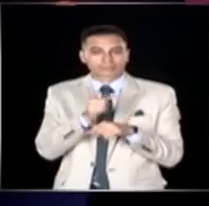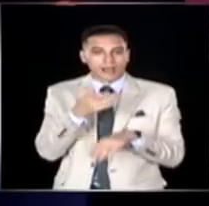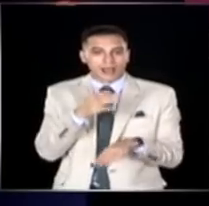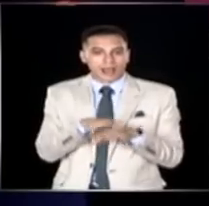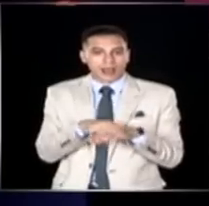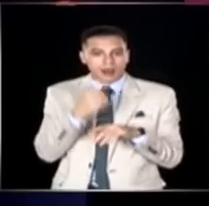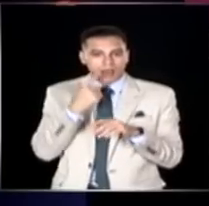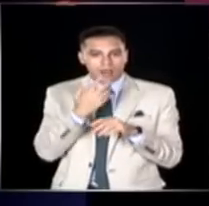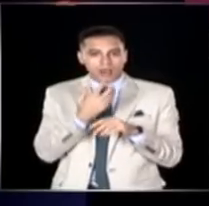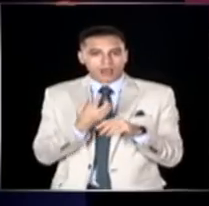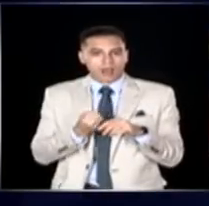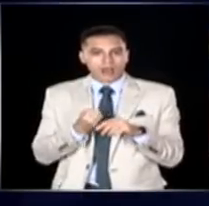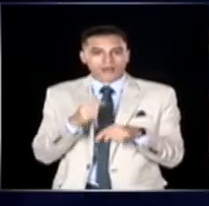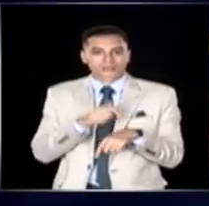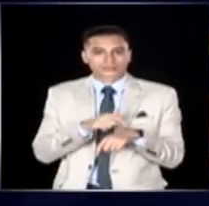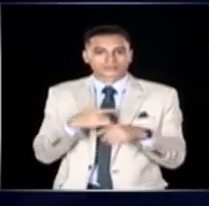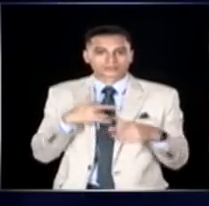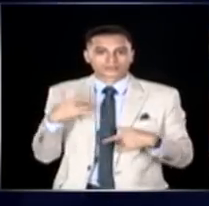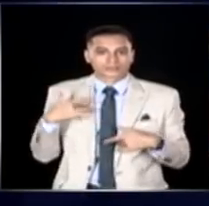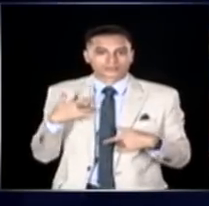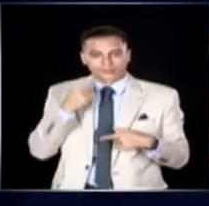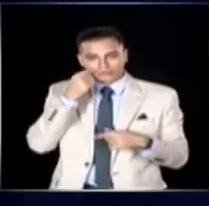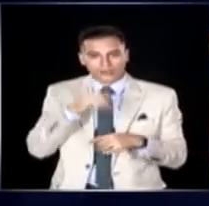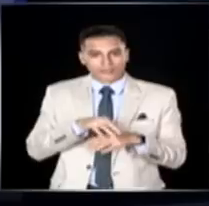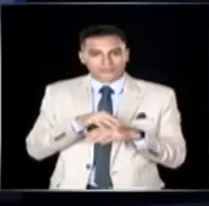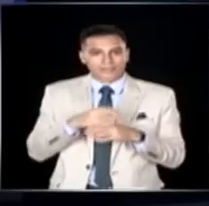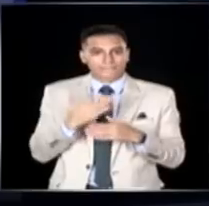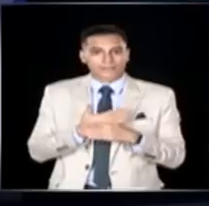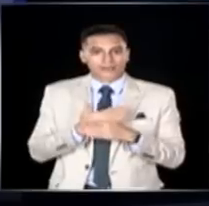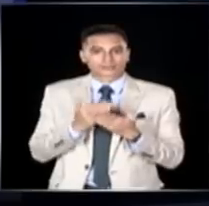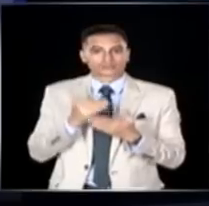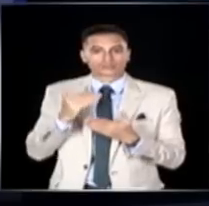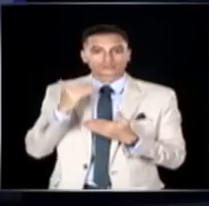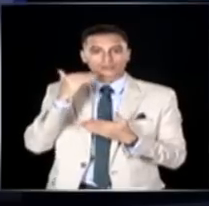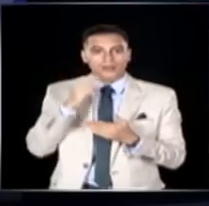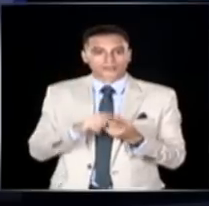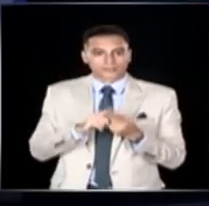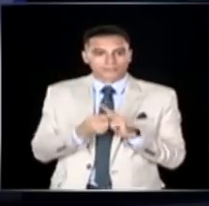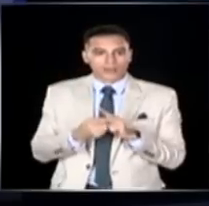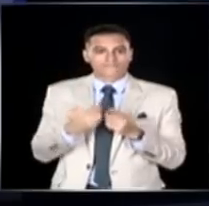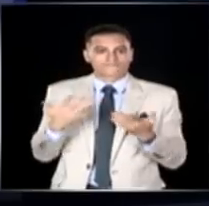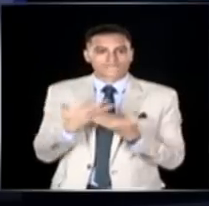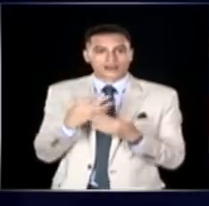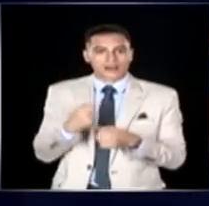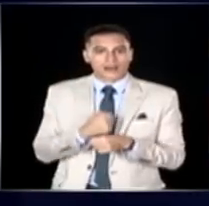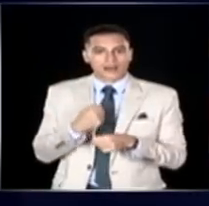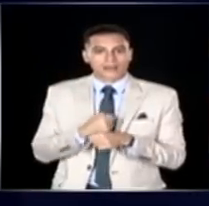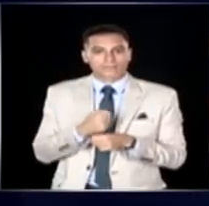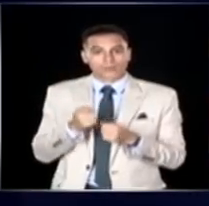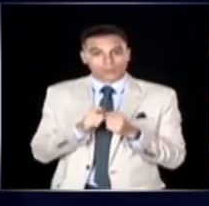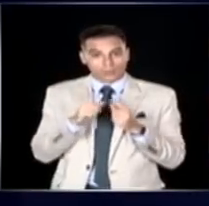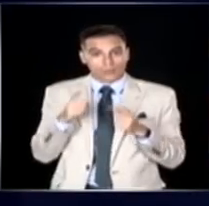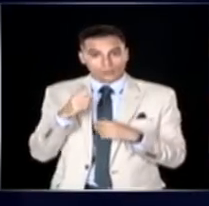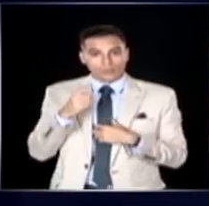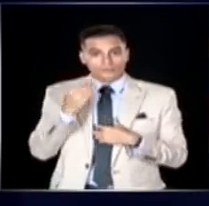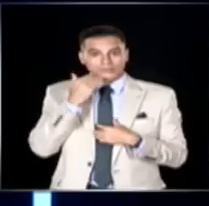الجزء التالف من اي عضو في اعضاء جسم الانسان، بحيث ان هو يعوض مكان الجزء التالف. واضح ان انت